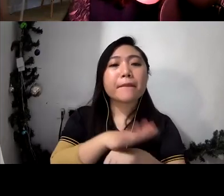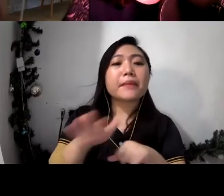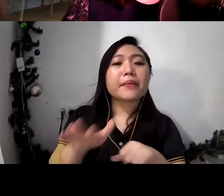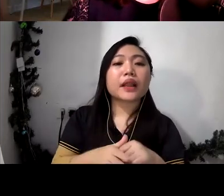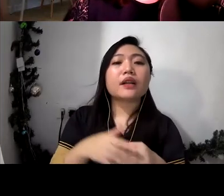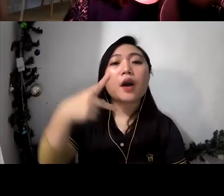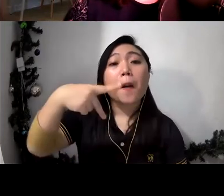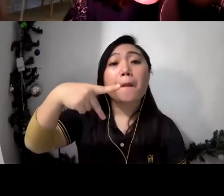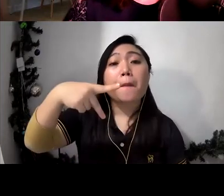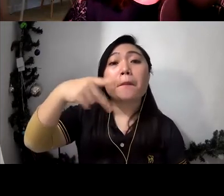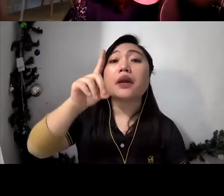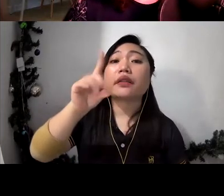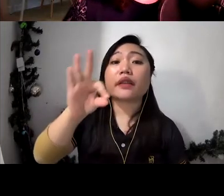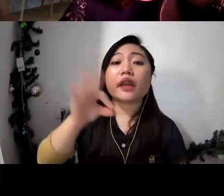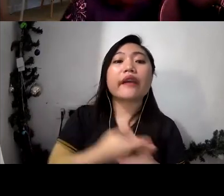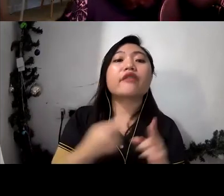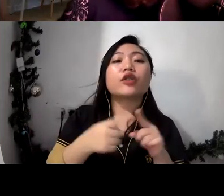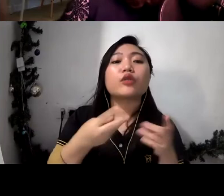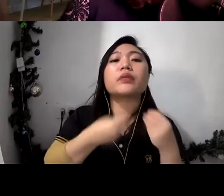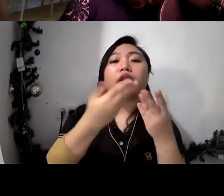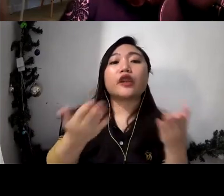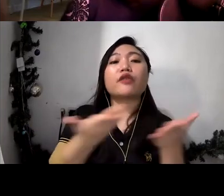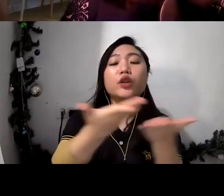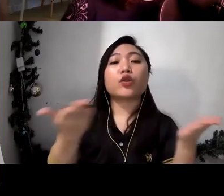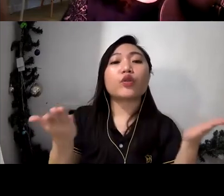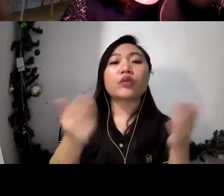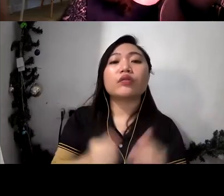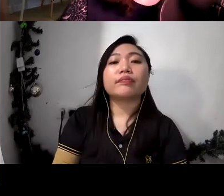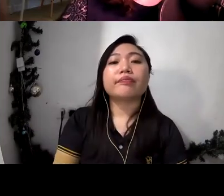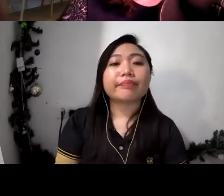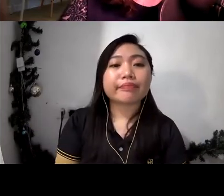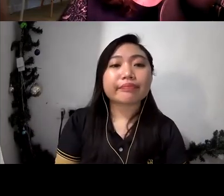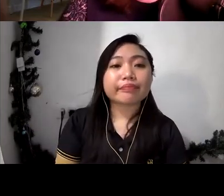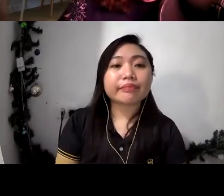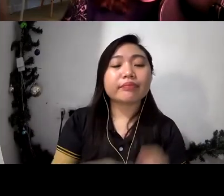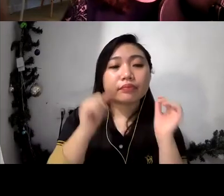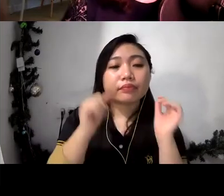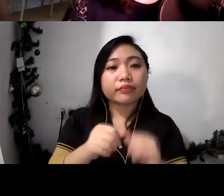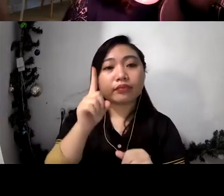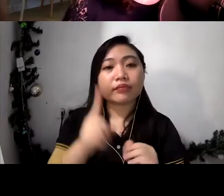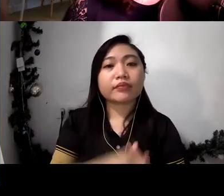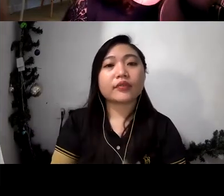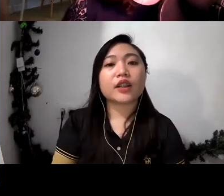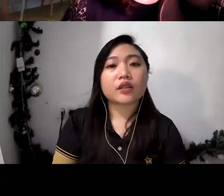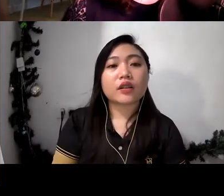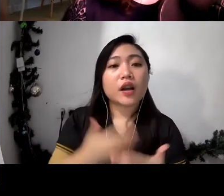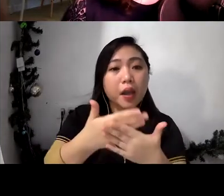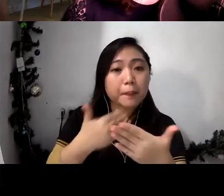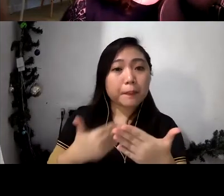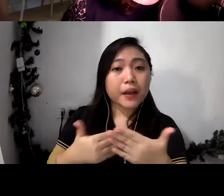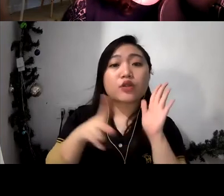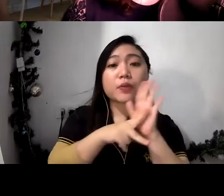PDF version to be given to you, no. Ang isa sigurong mga pwede niyong balikan dun sa presentation